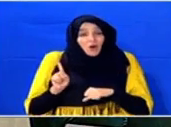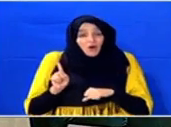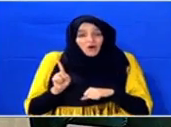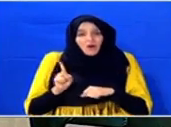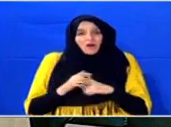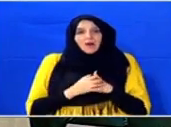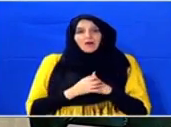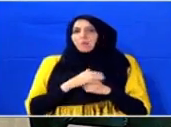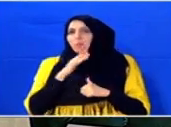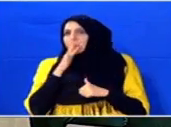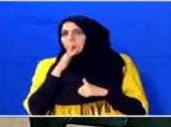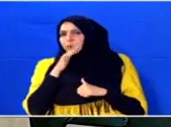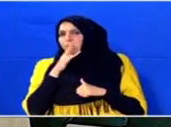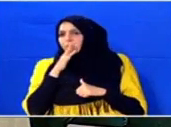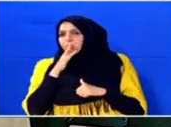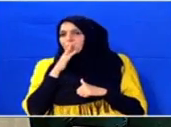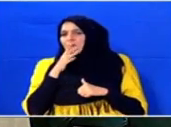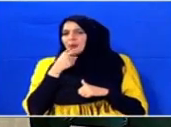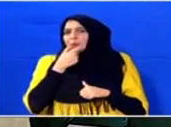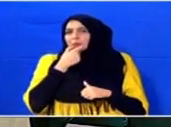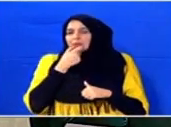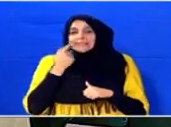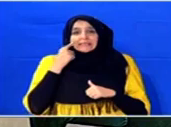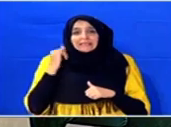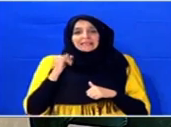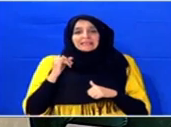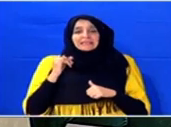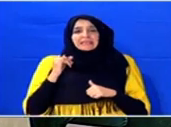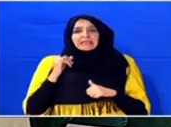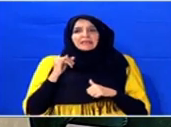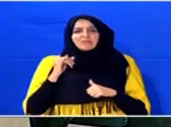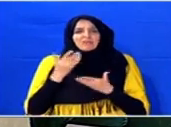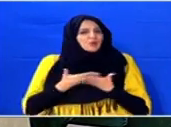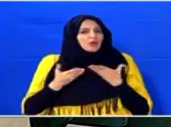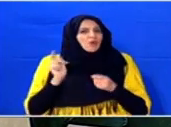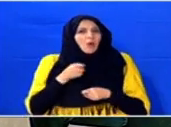لا يمكن ان يكون هناك تحكيم الا اذا وقع هناك